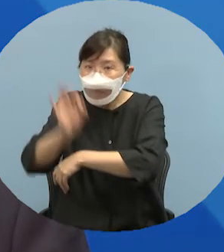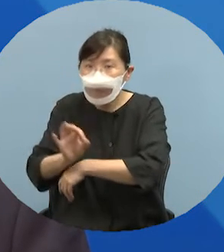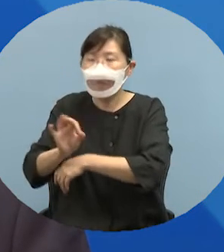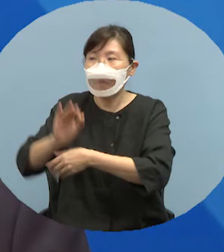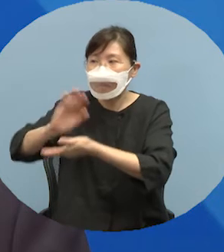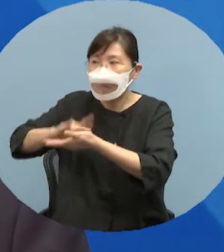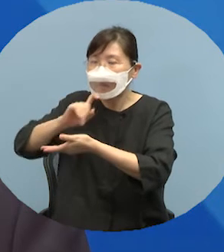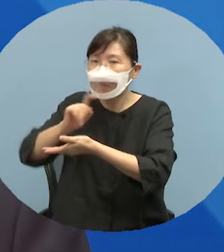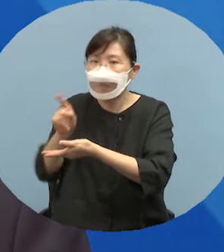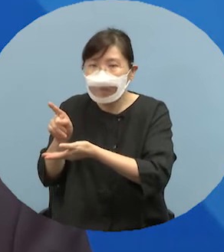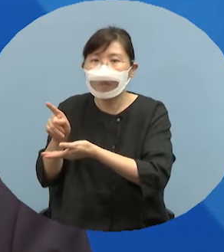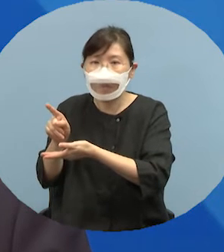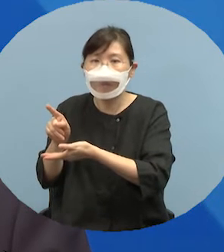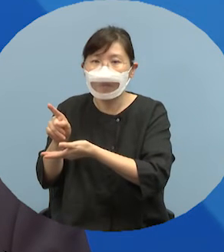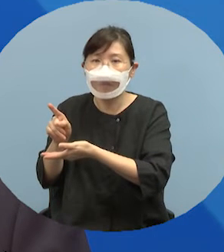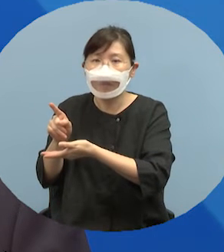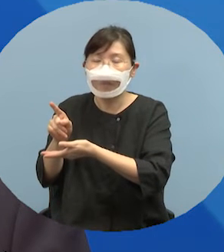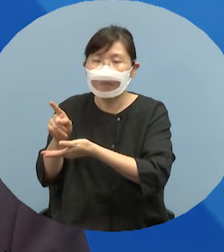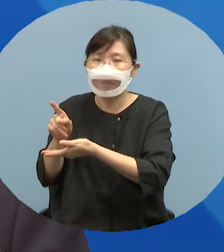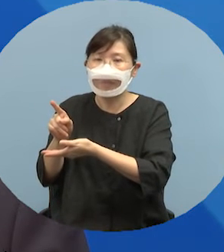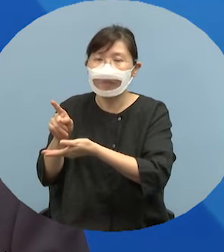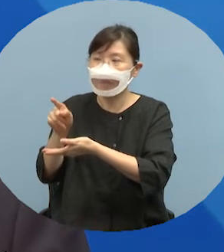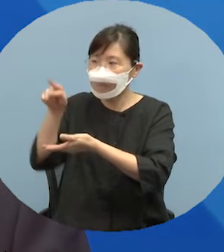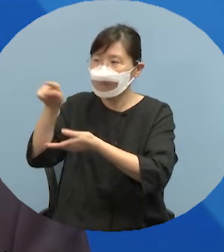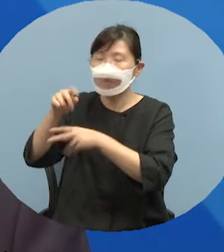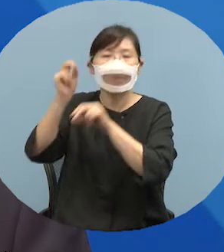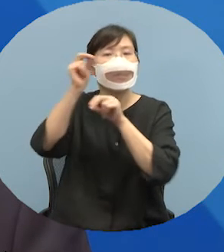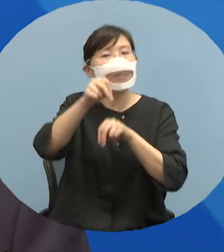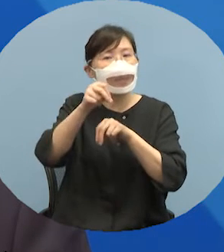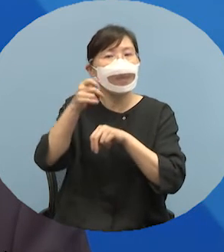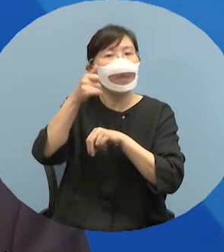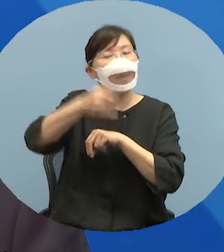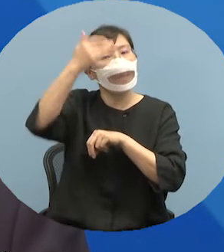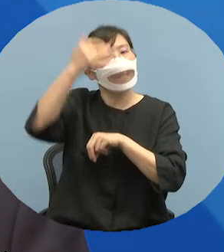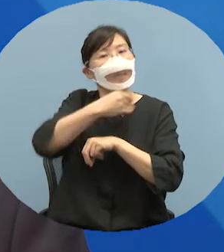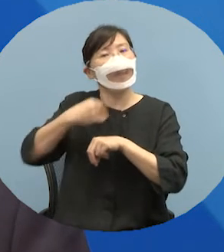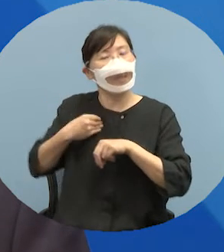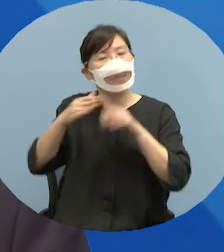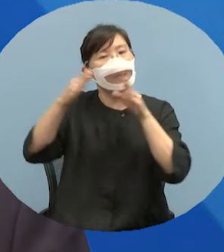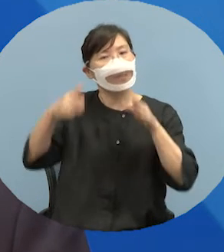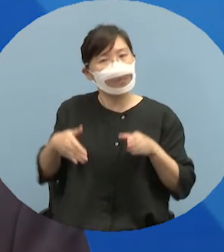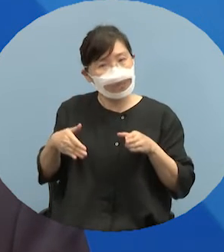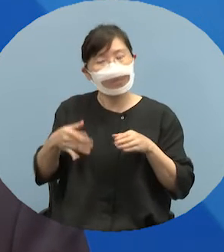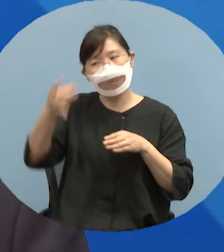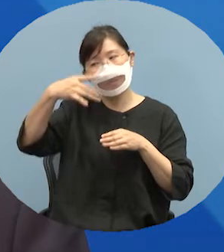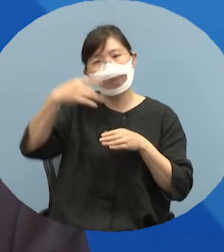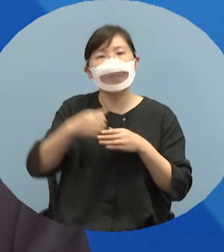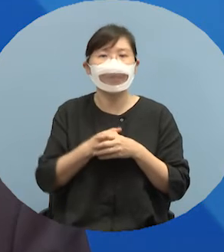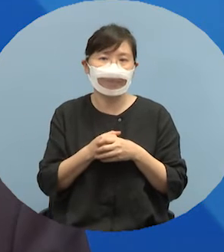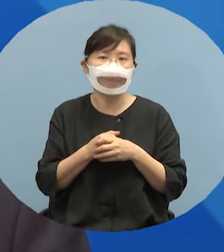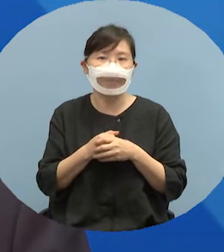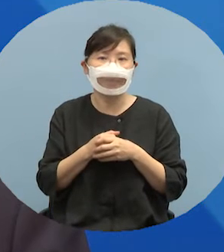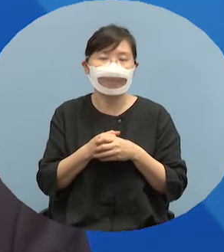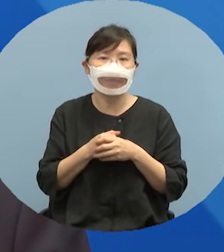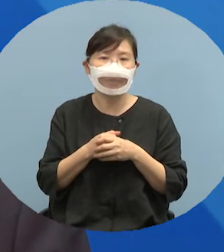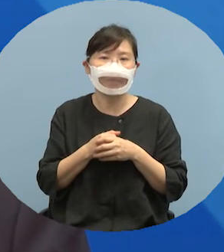苗又有病徵的時候，都建議他們去預約，譬如去指定診所去預約接受這一方面的治